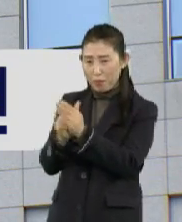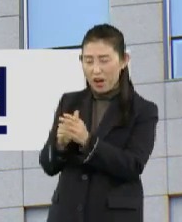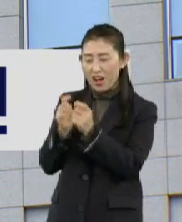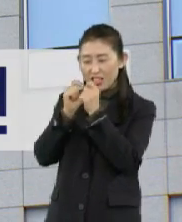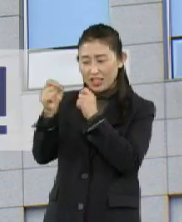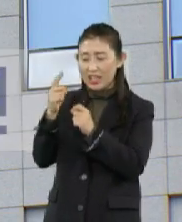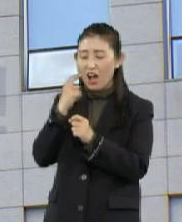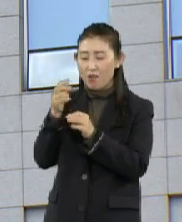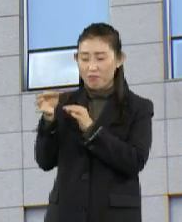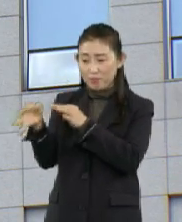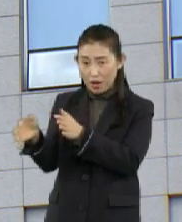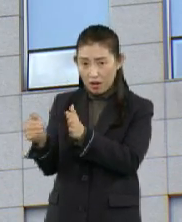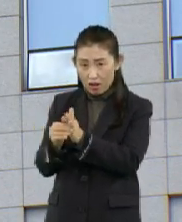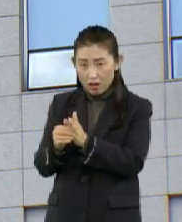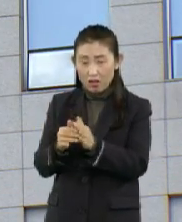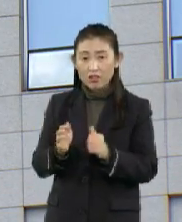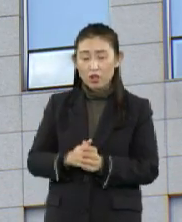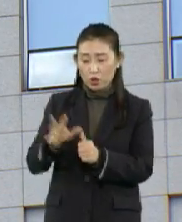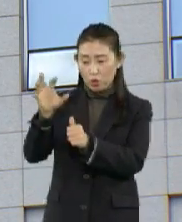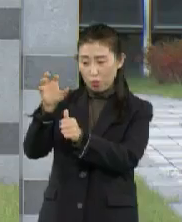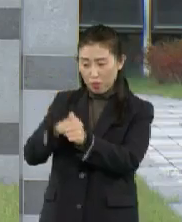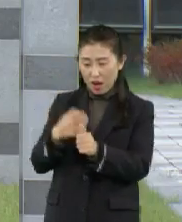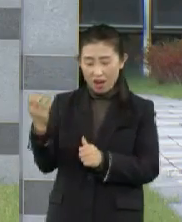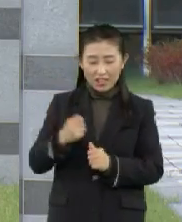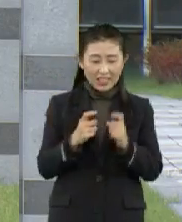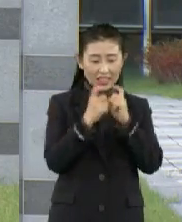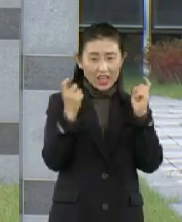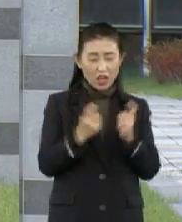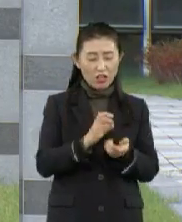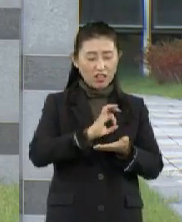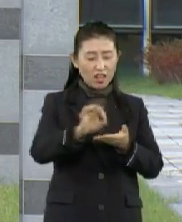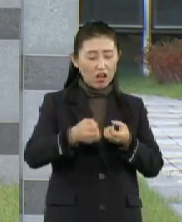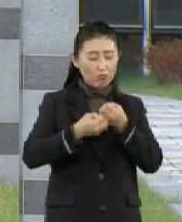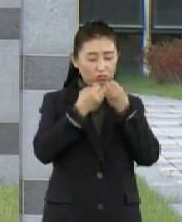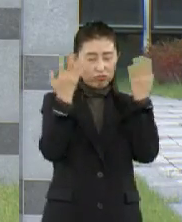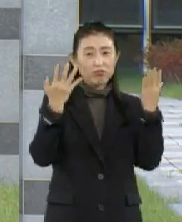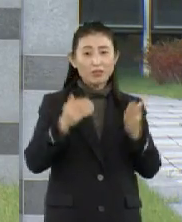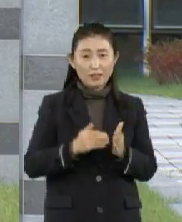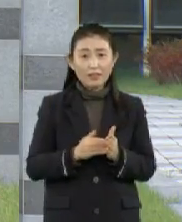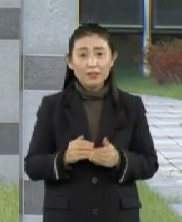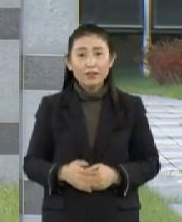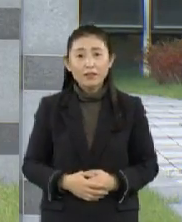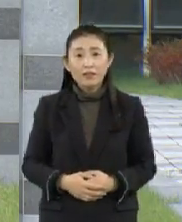사기행각을 벌였으며 편 체언 돈을 개인 용도로 모두 사용한 걸로 알려졌습니다